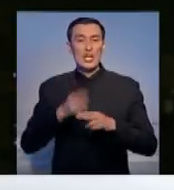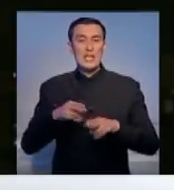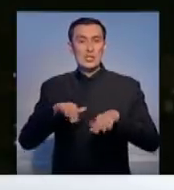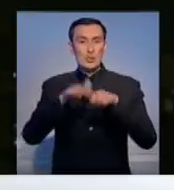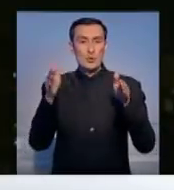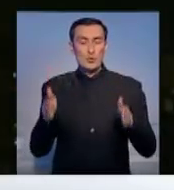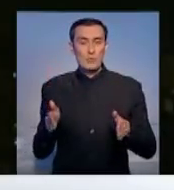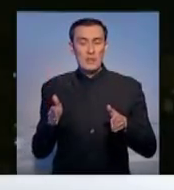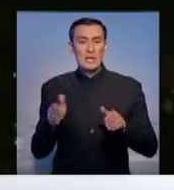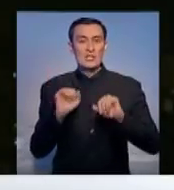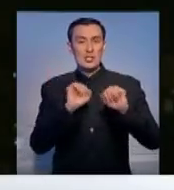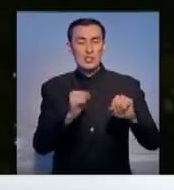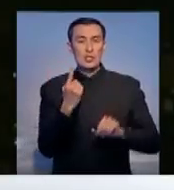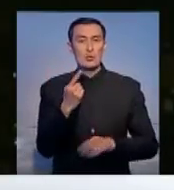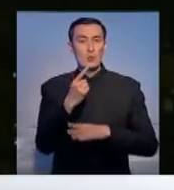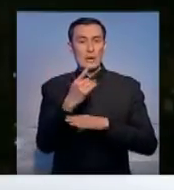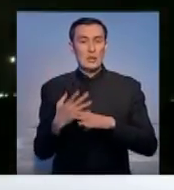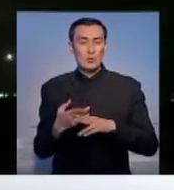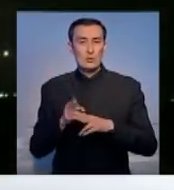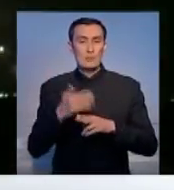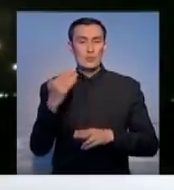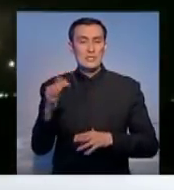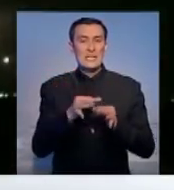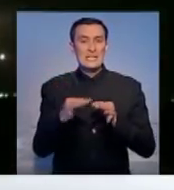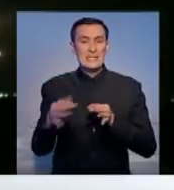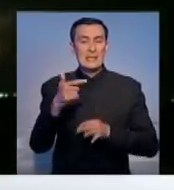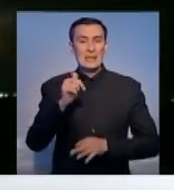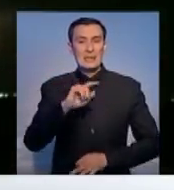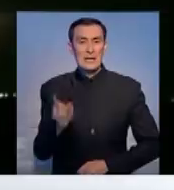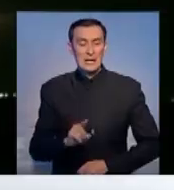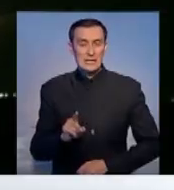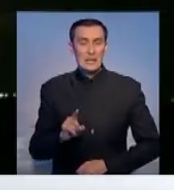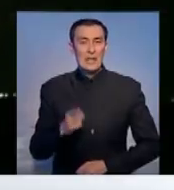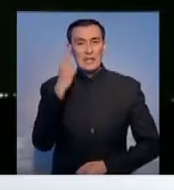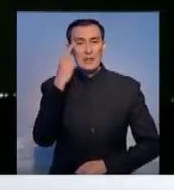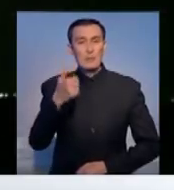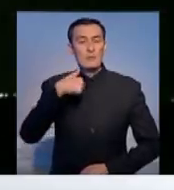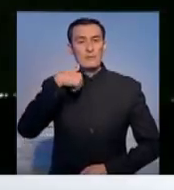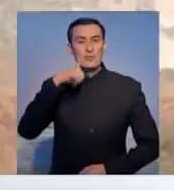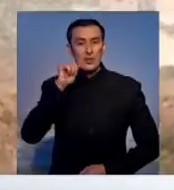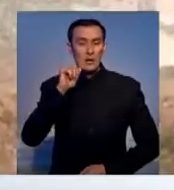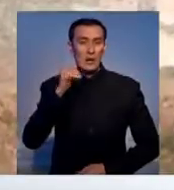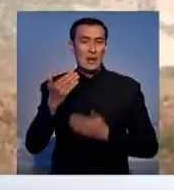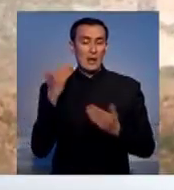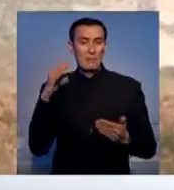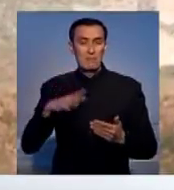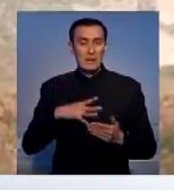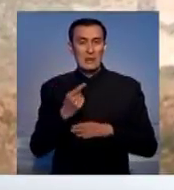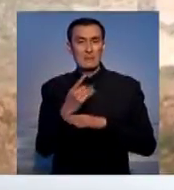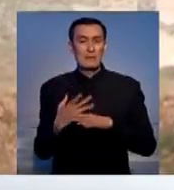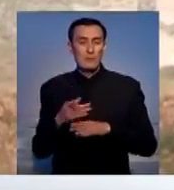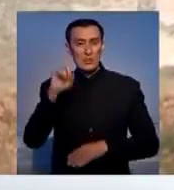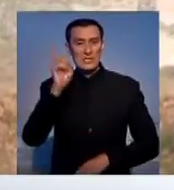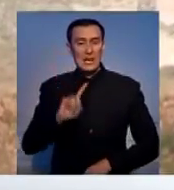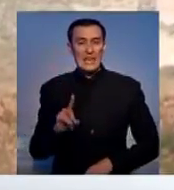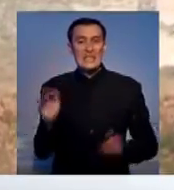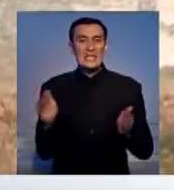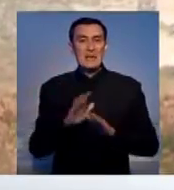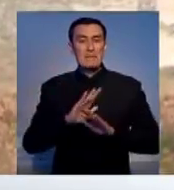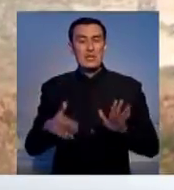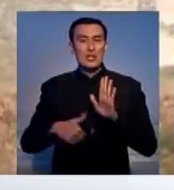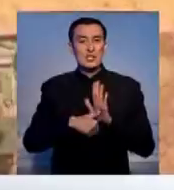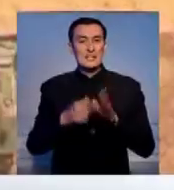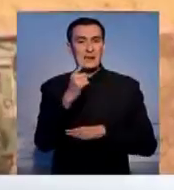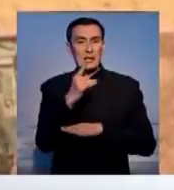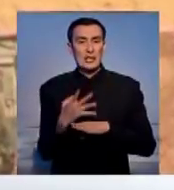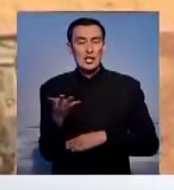купол» перехватила еще одну ракету, запущенную из сектора Газа. Напомню, ранее палестинские боевики выпустили по Израилю не менее 6